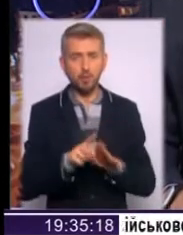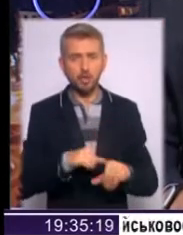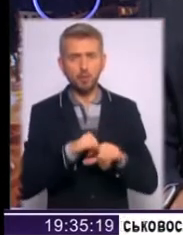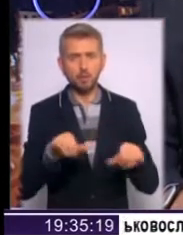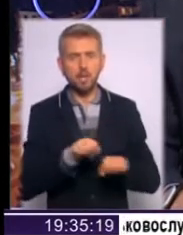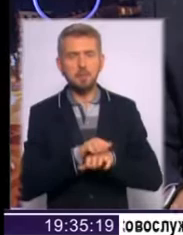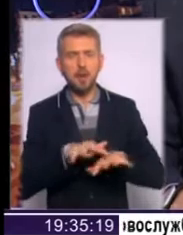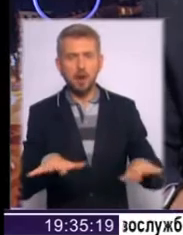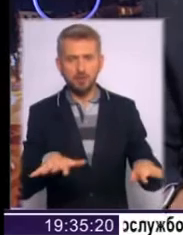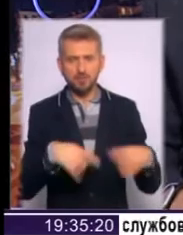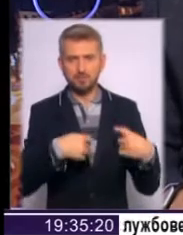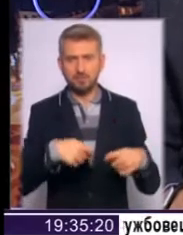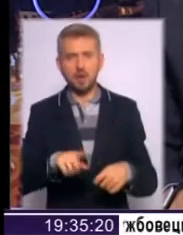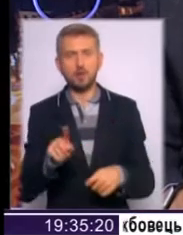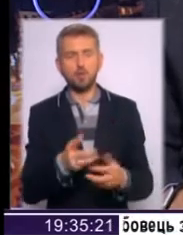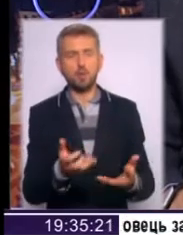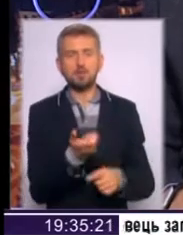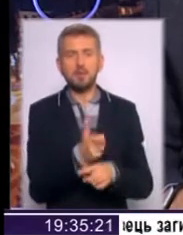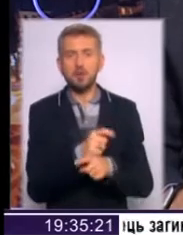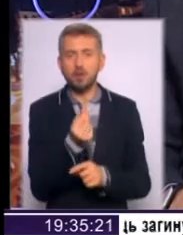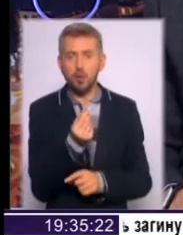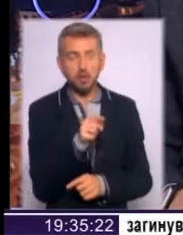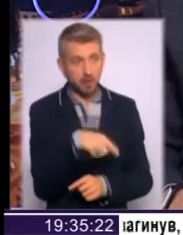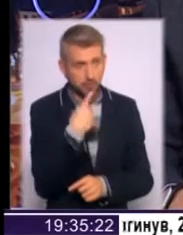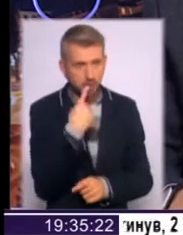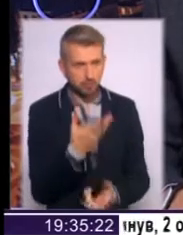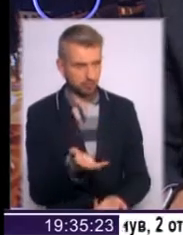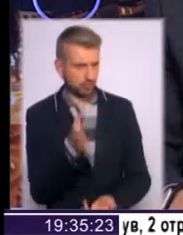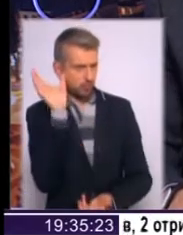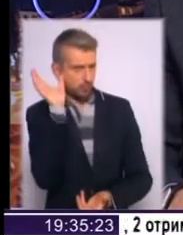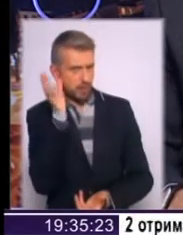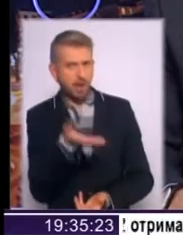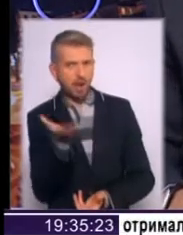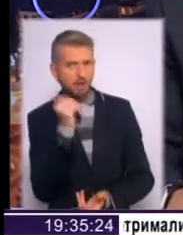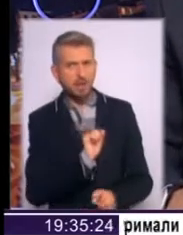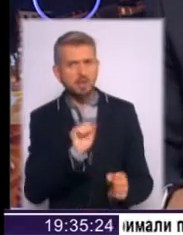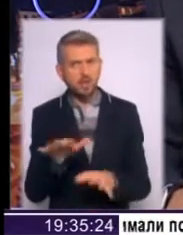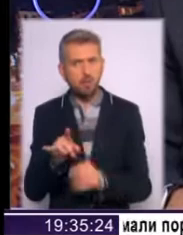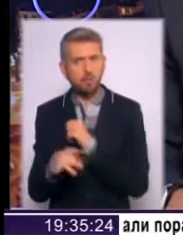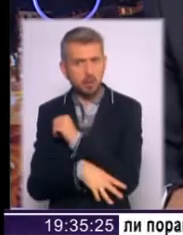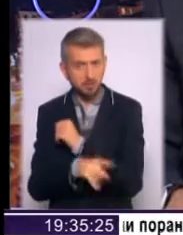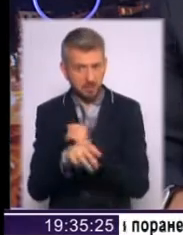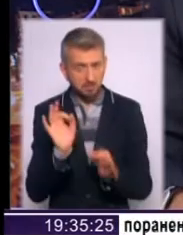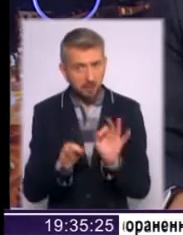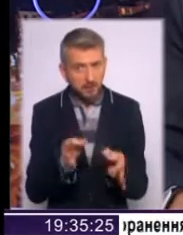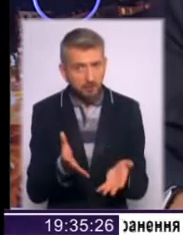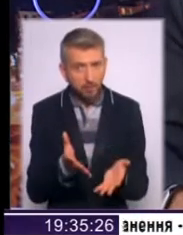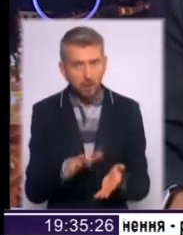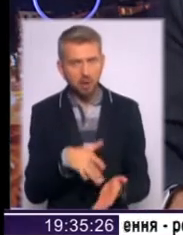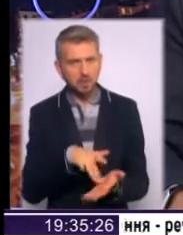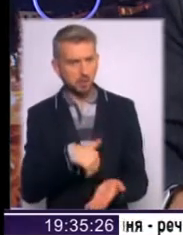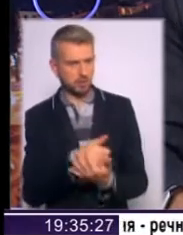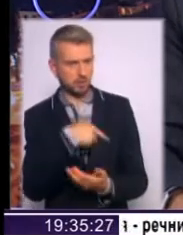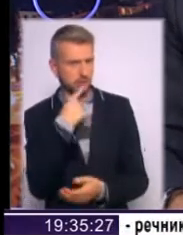мережі роздрібні, щоб отримати більше коштів. А їм зараз кажуть, слухайте, а давайте віддамо тим бідним, це ж справедливо. А міські голови